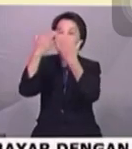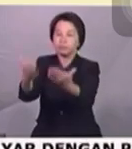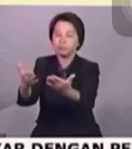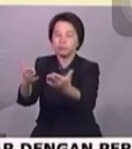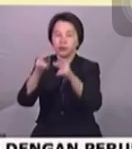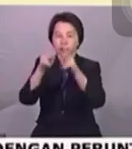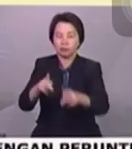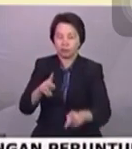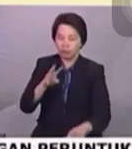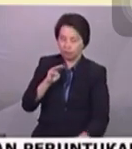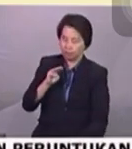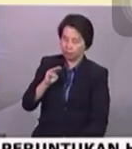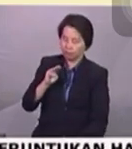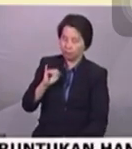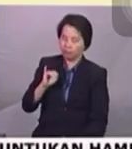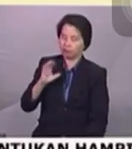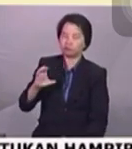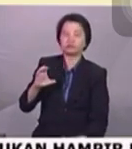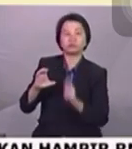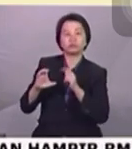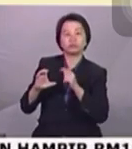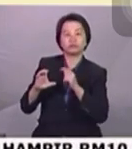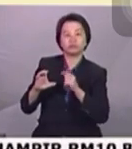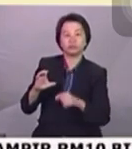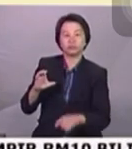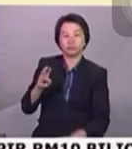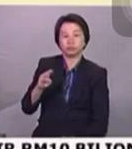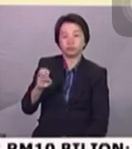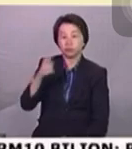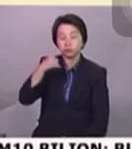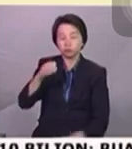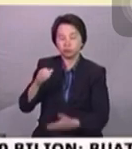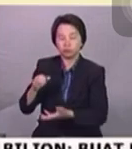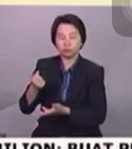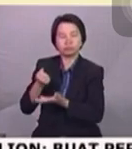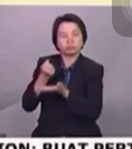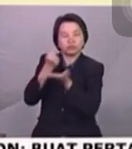pihak MIC kerana menyumbang